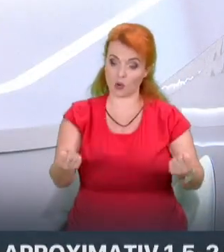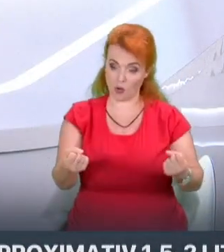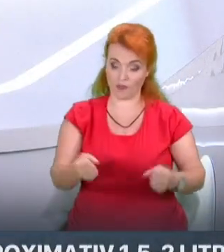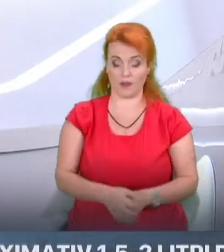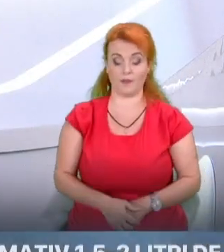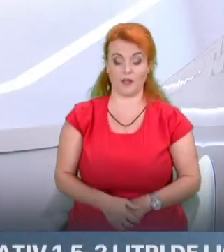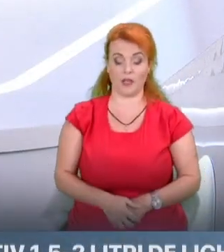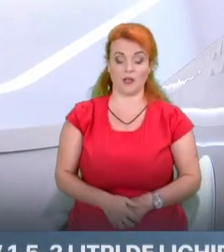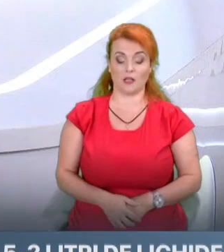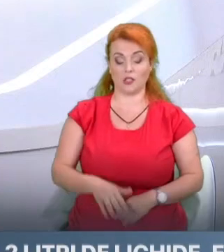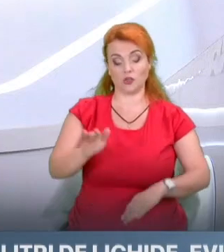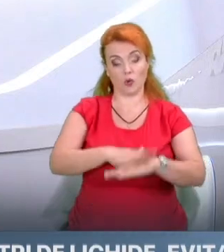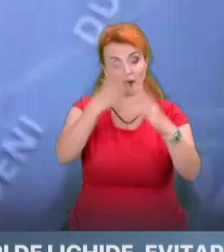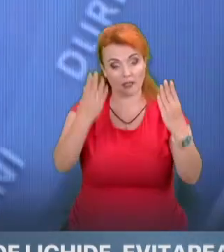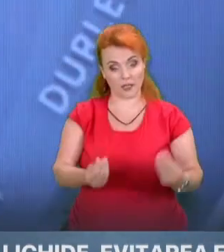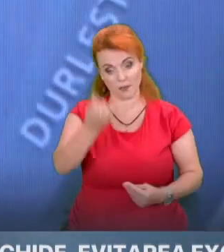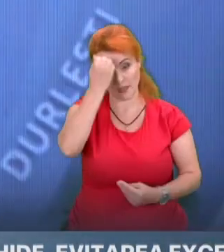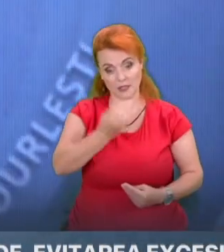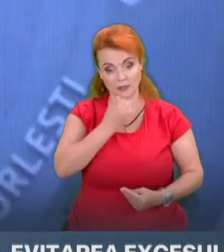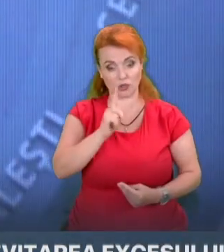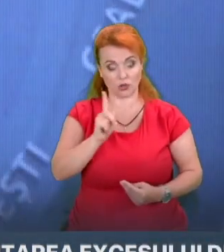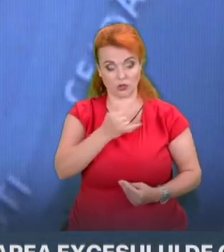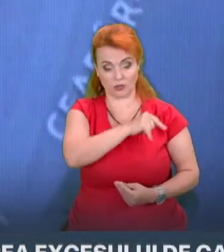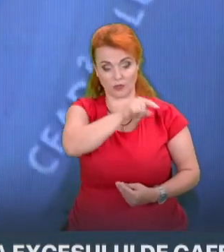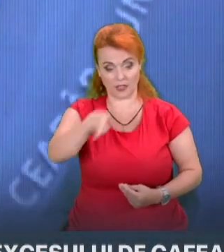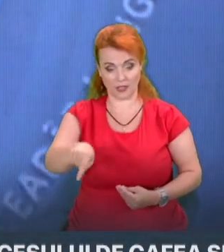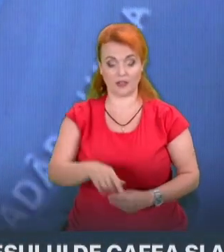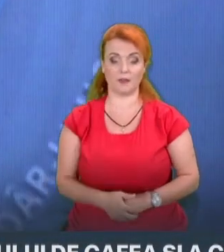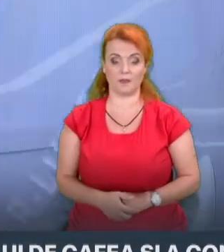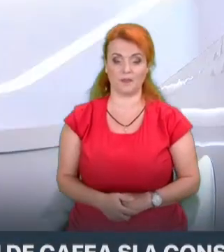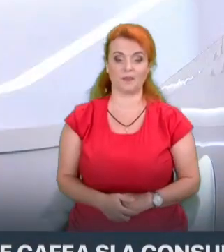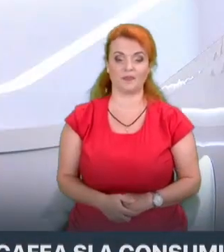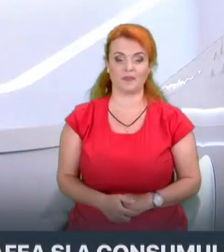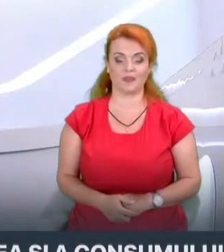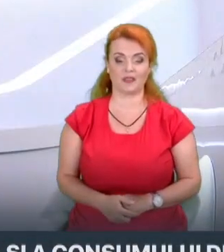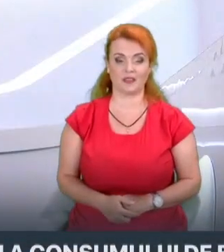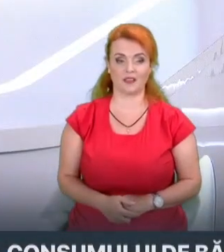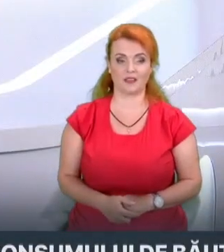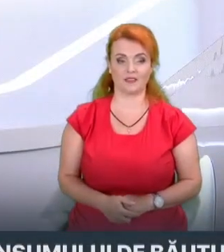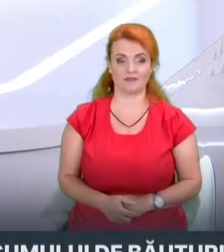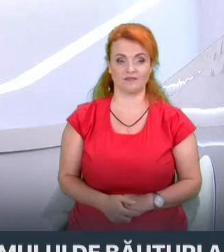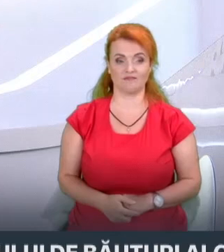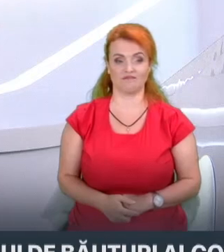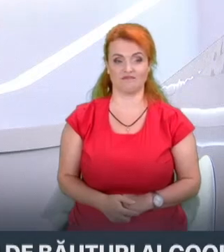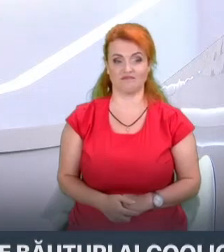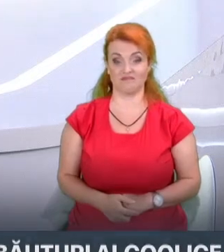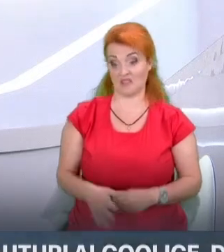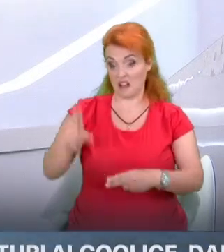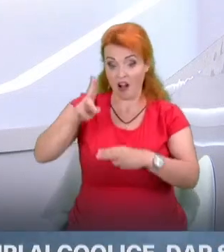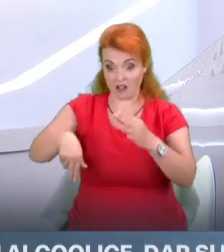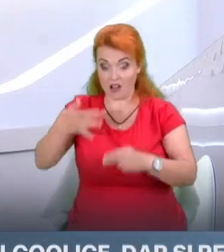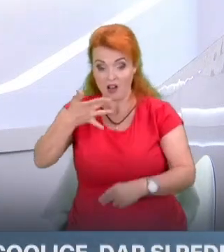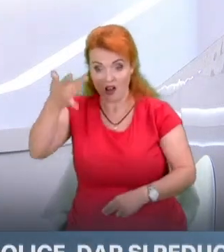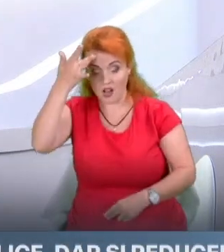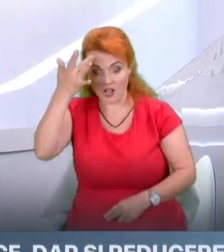astăzi în platoul nostru. Bună ziua și bine ați venit la Moldova 1. Bună ziua, bine v-am regăsit. Iată că pe sfârșit de vară avem parte